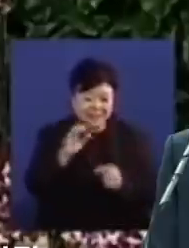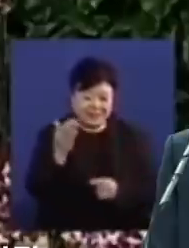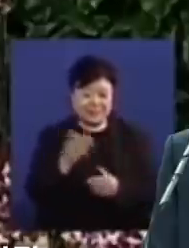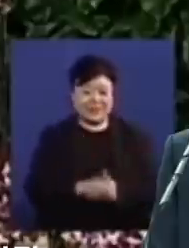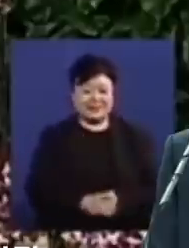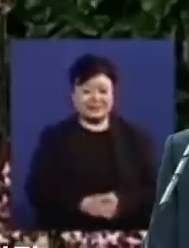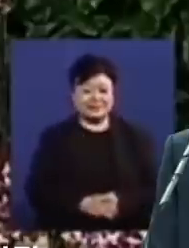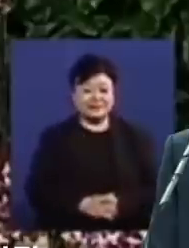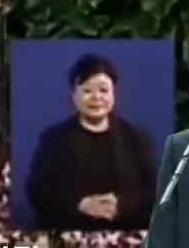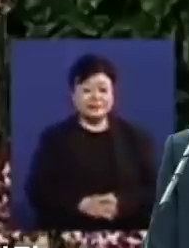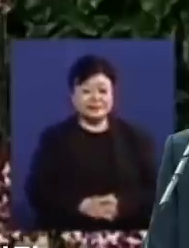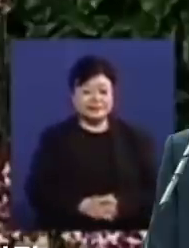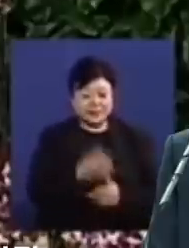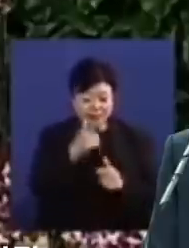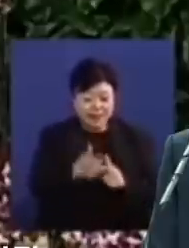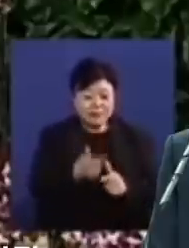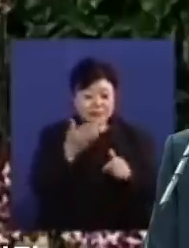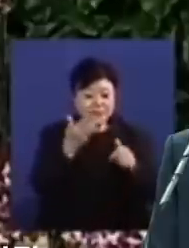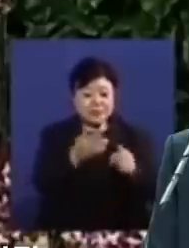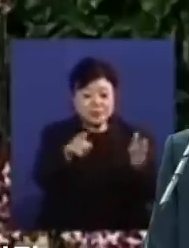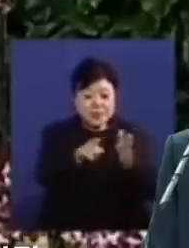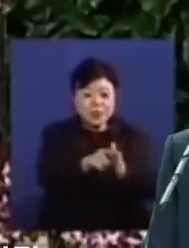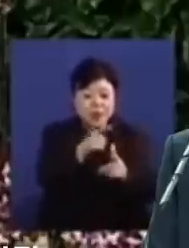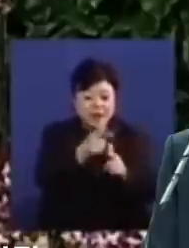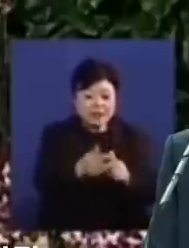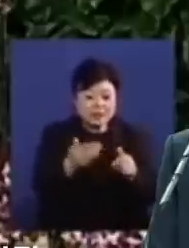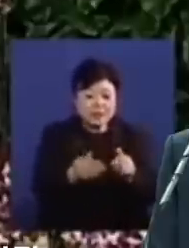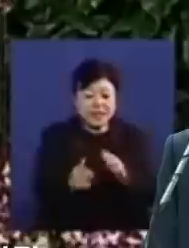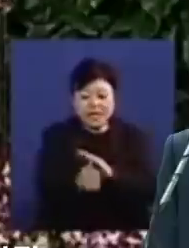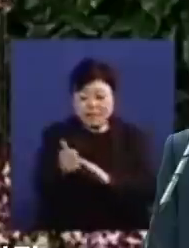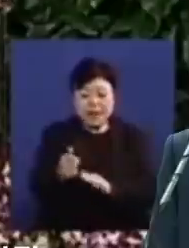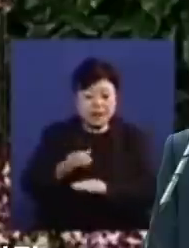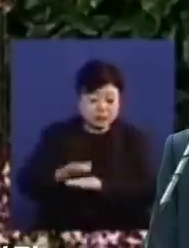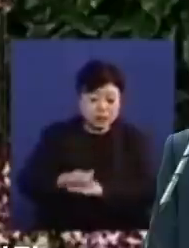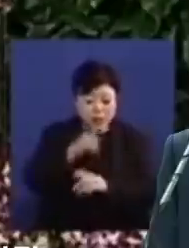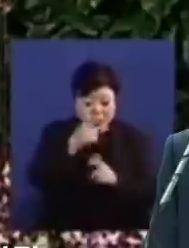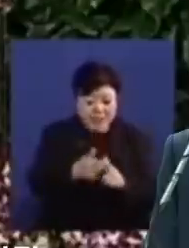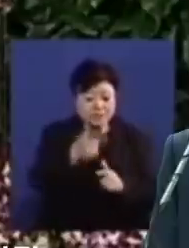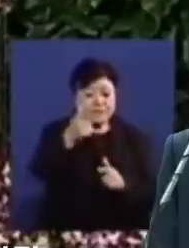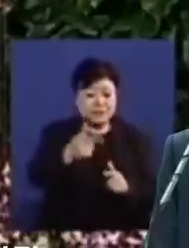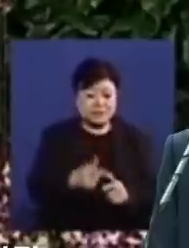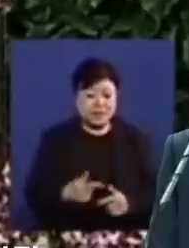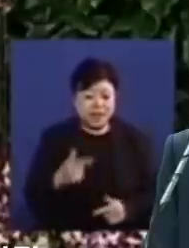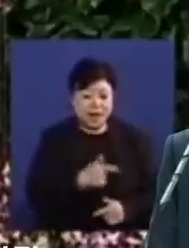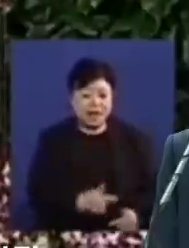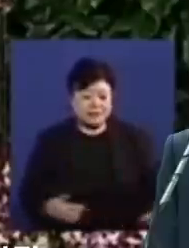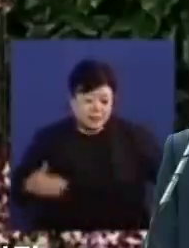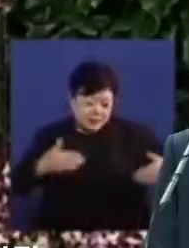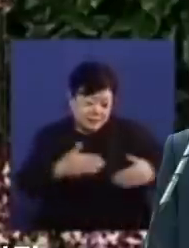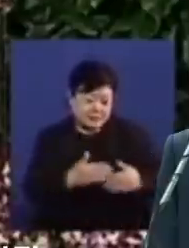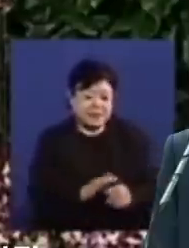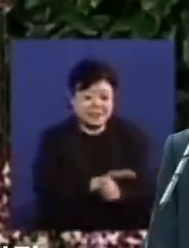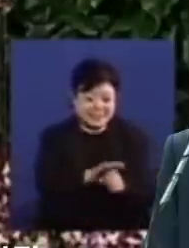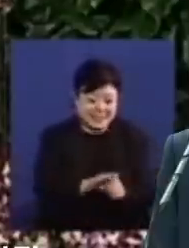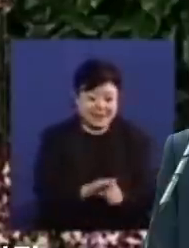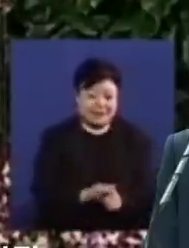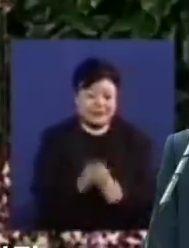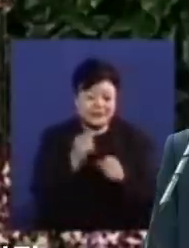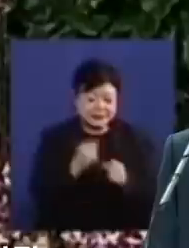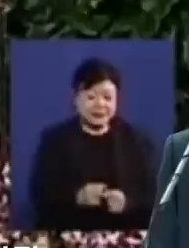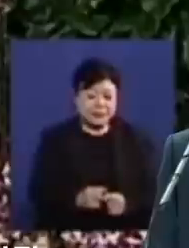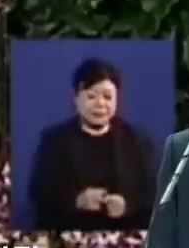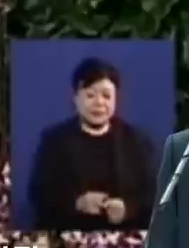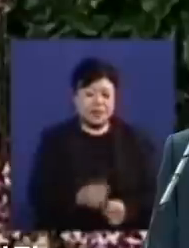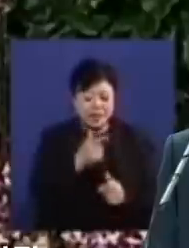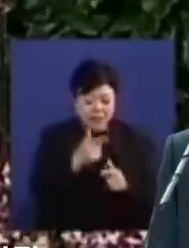것입니다. 예수님을 믿고 예수님께 희망을 주며 예수님을 가슴 저리게 사랑하고 우리의 삶 속에 그